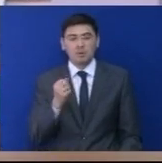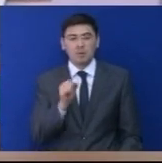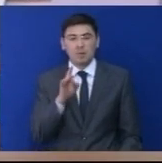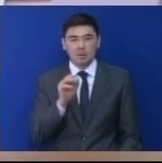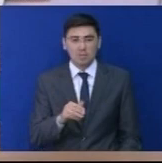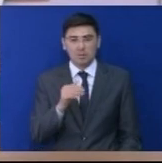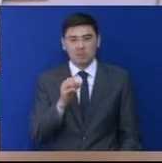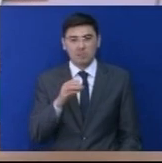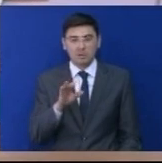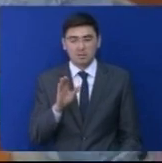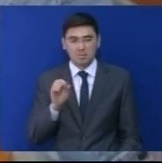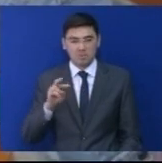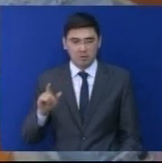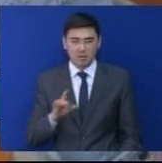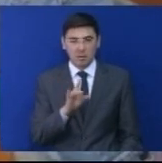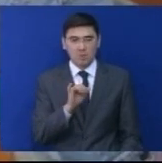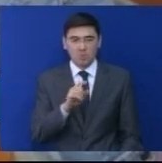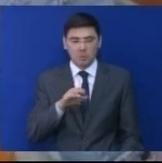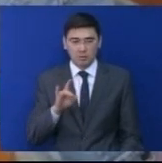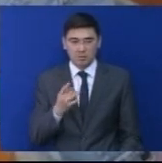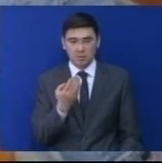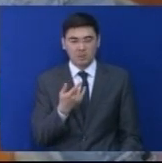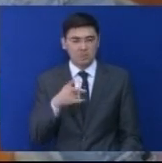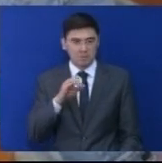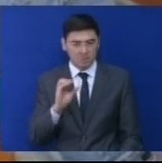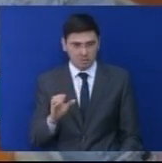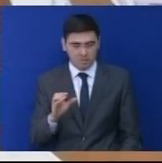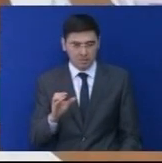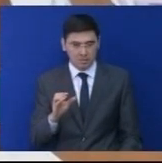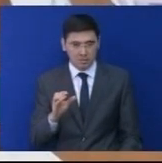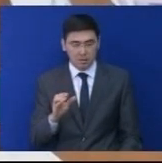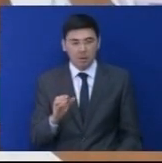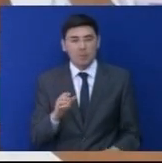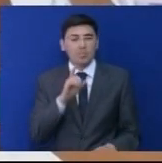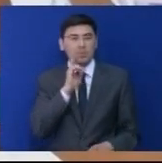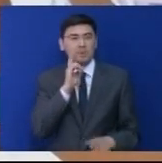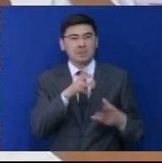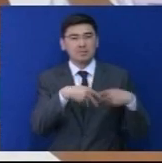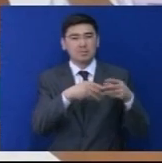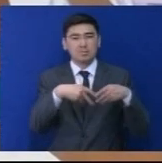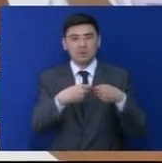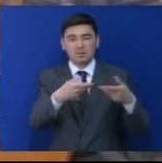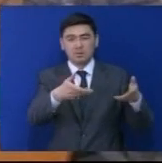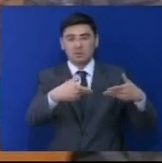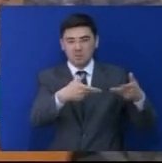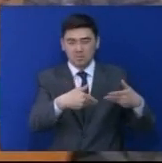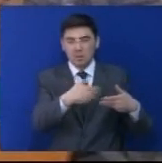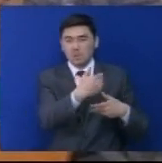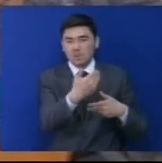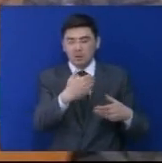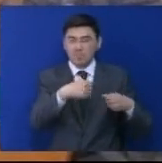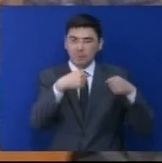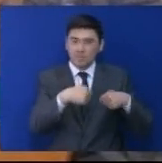арт-фестивале «Рухты-Шыгыс» и общественный фонд «Центр семьи». Представители фонда организовали прием молодых семей, в ходе которого была оказана правовая